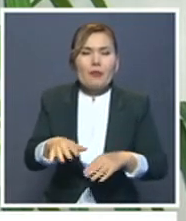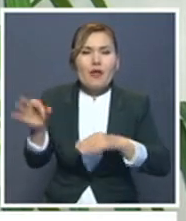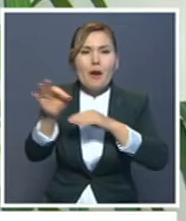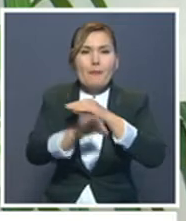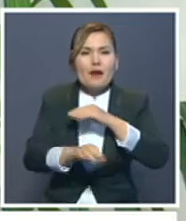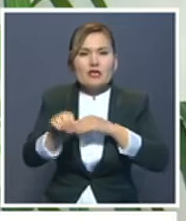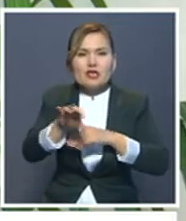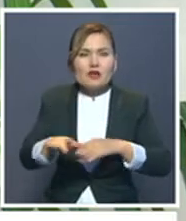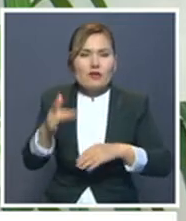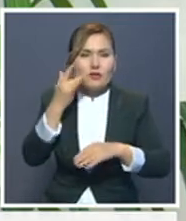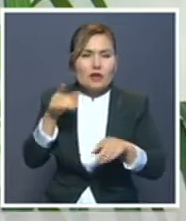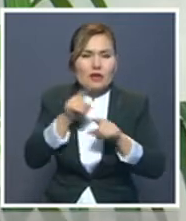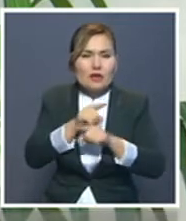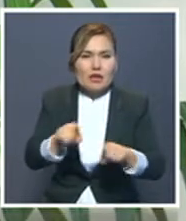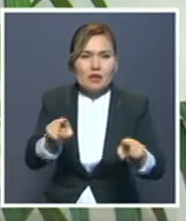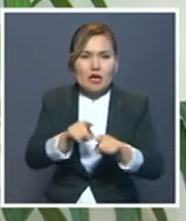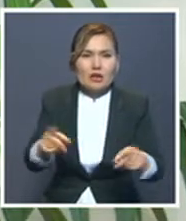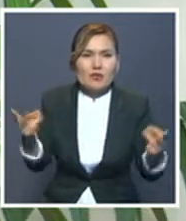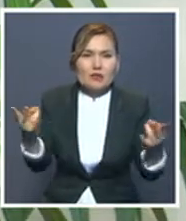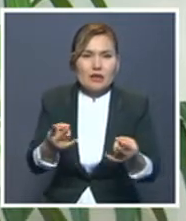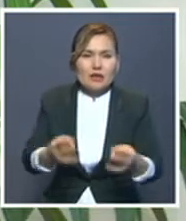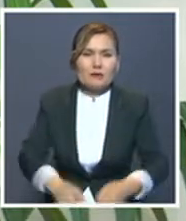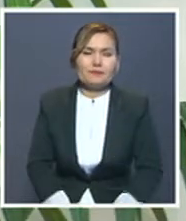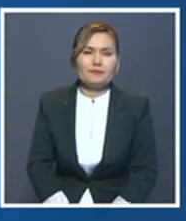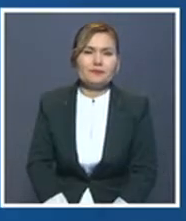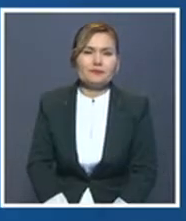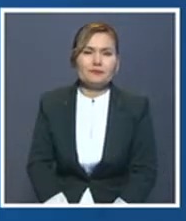батыс Еуропада көбірек насихаттауымыз керек.